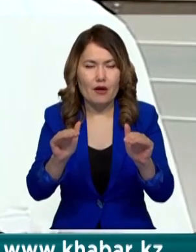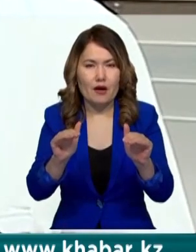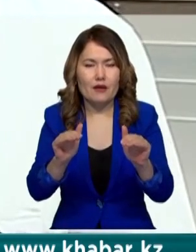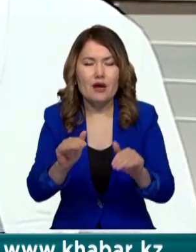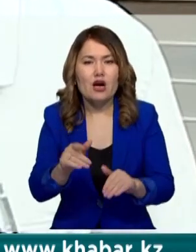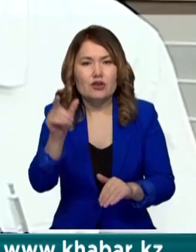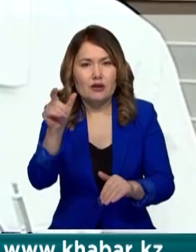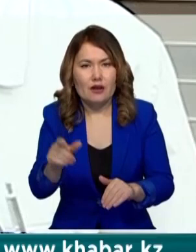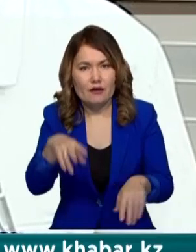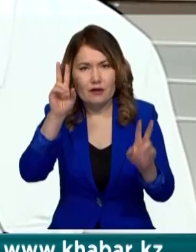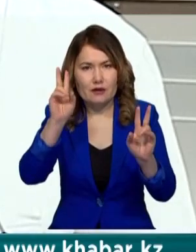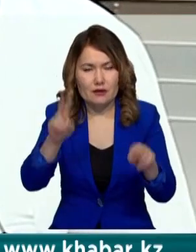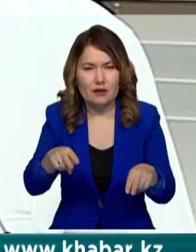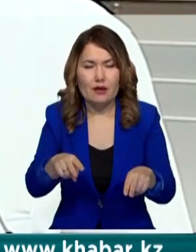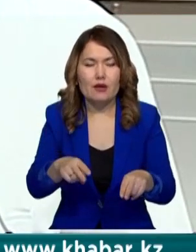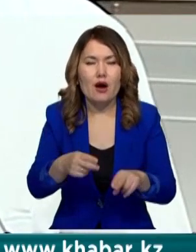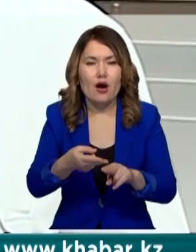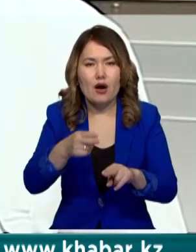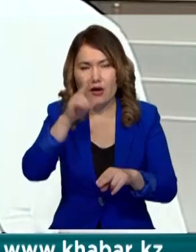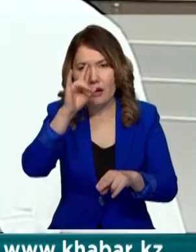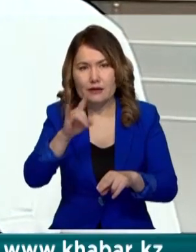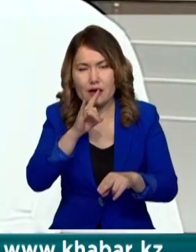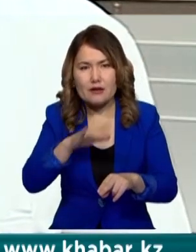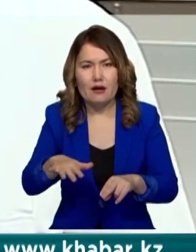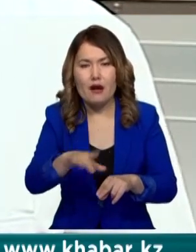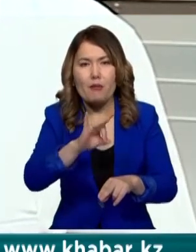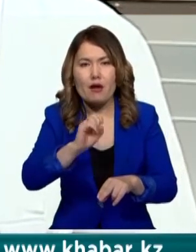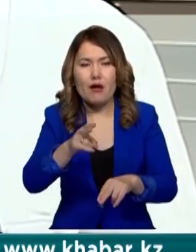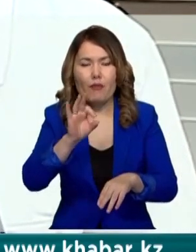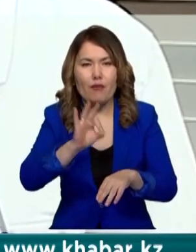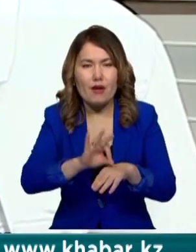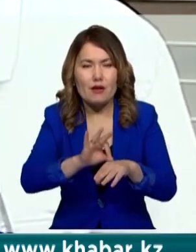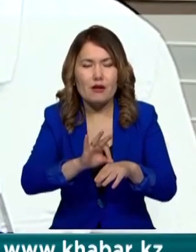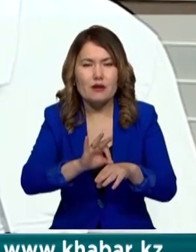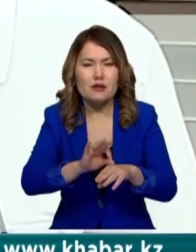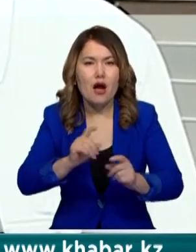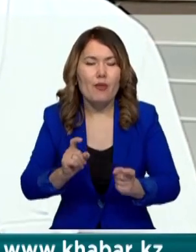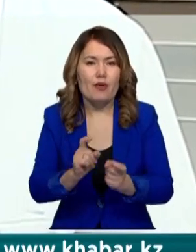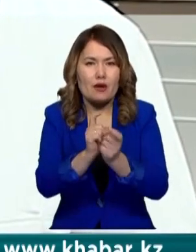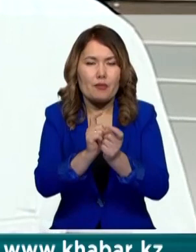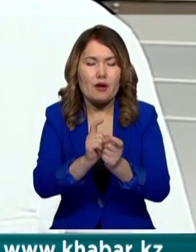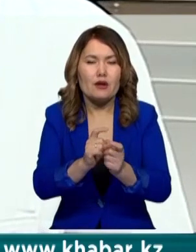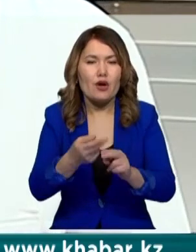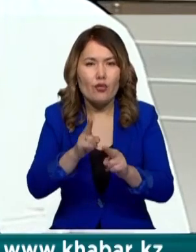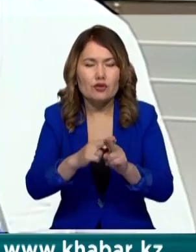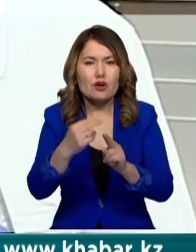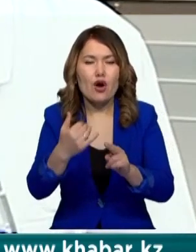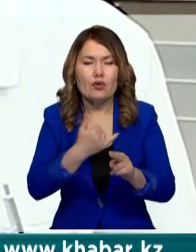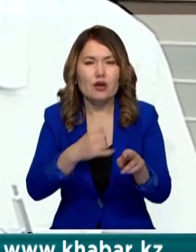білдірмейді. Сондықтан бізде Қазақстанда қатерлі ісікке қарсы скринингтік жобалар бар.